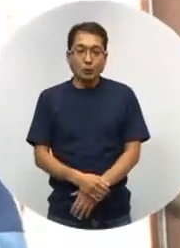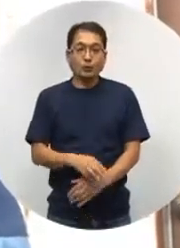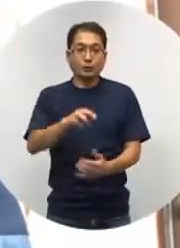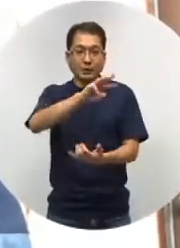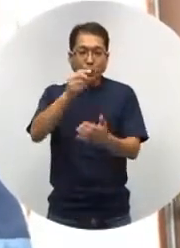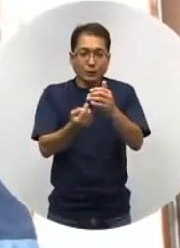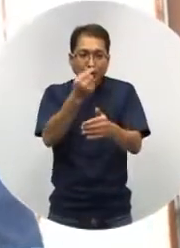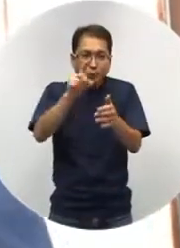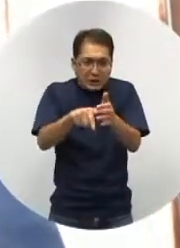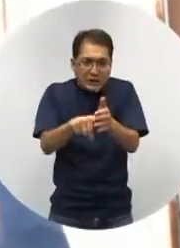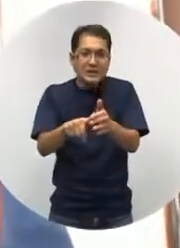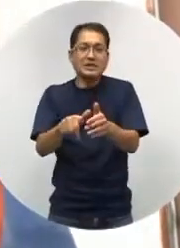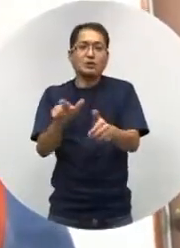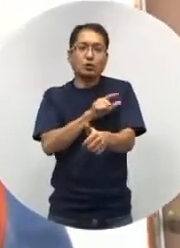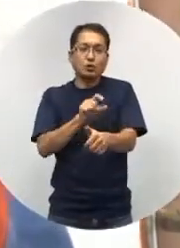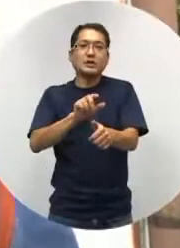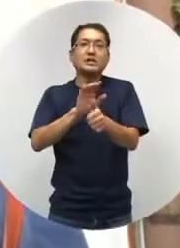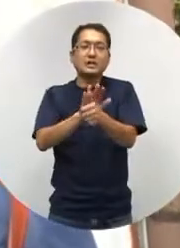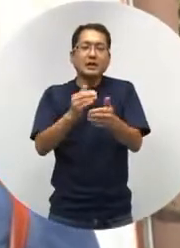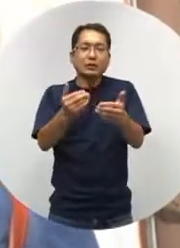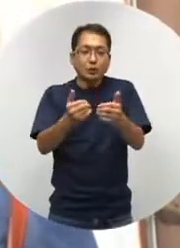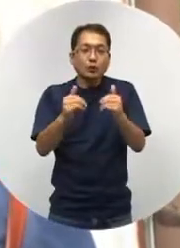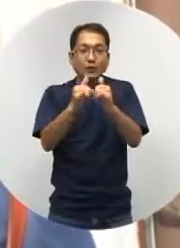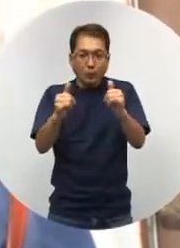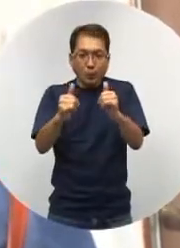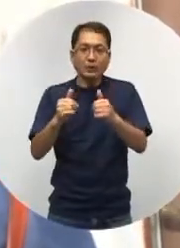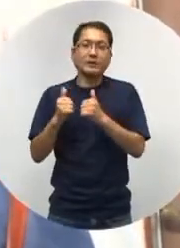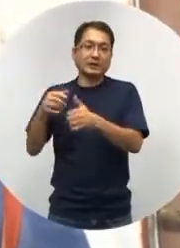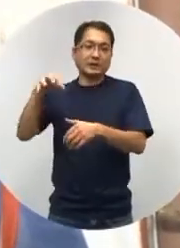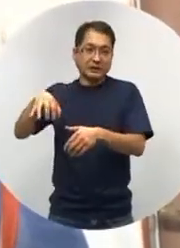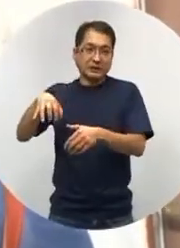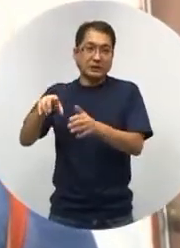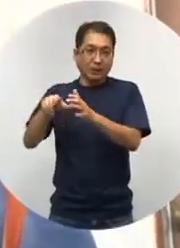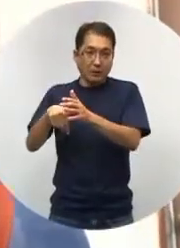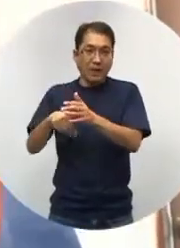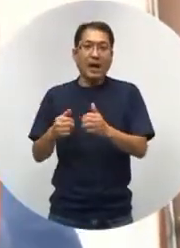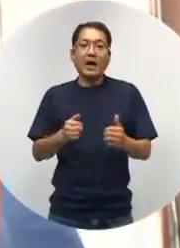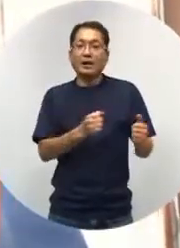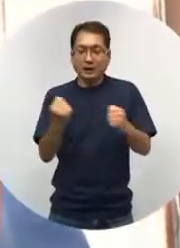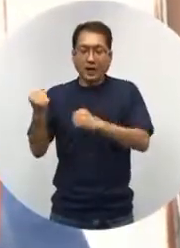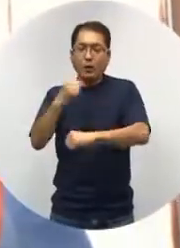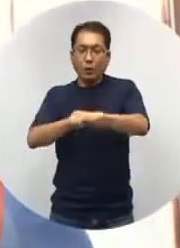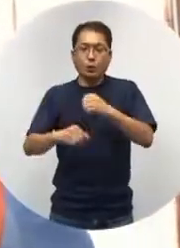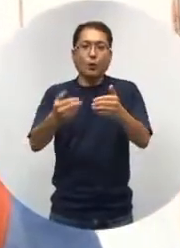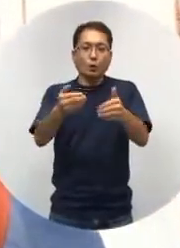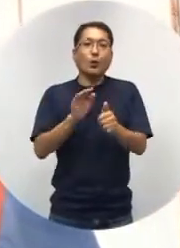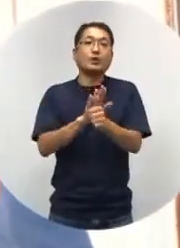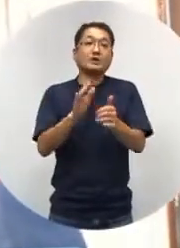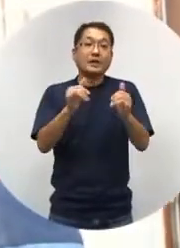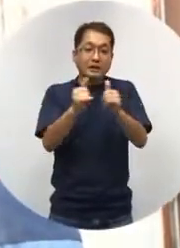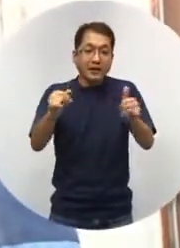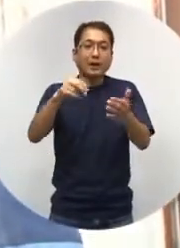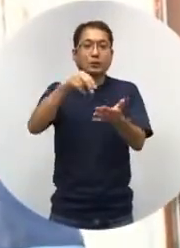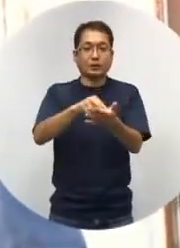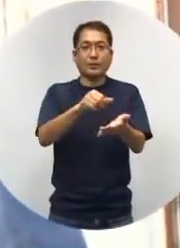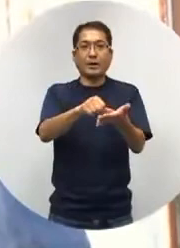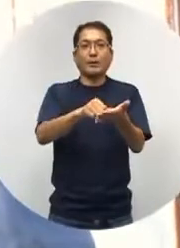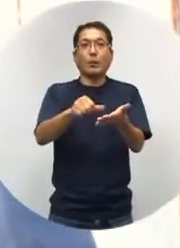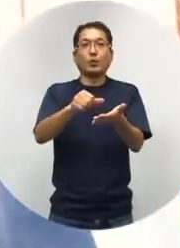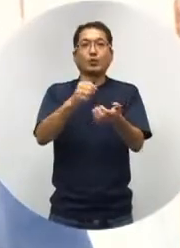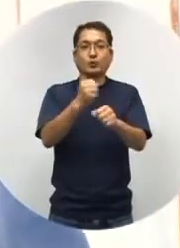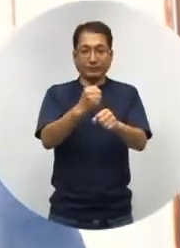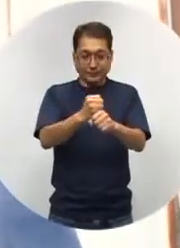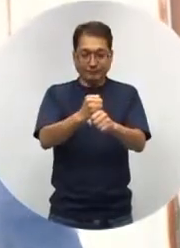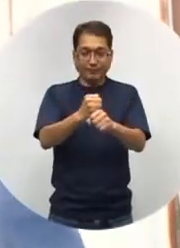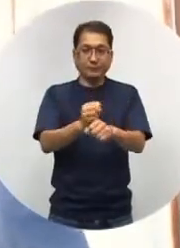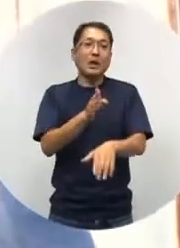に支援が必要な方を、茅ヶ崎市では避難行動要支援者として名簿を作成し、本